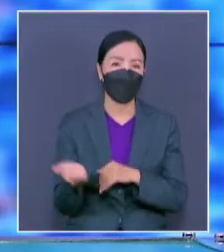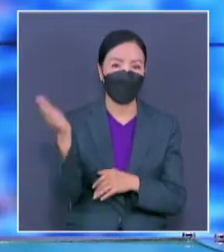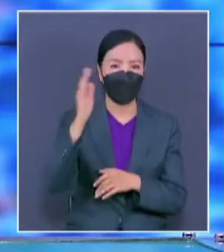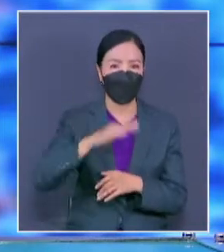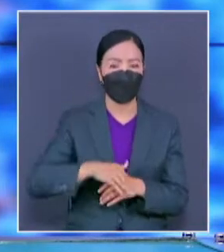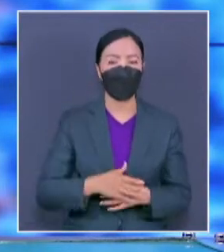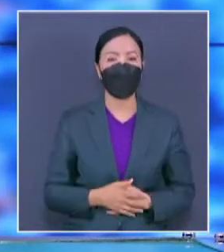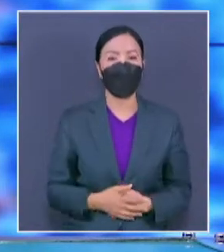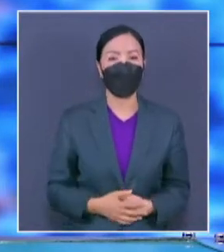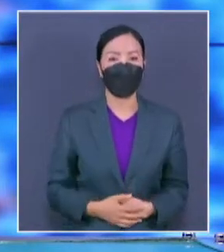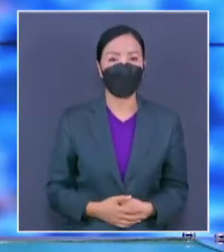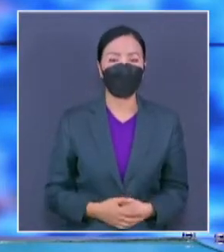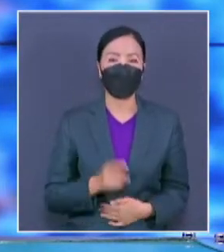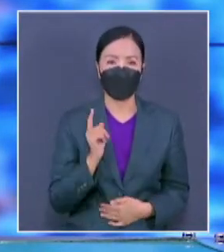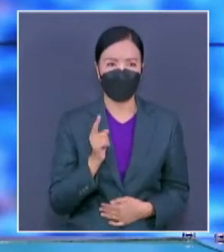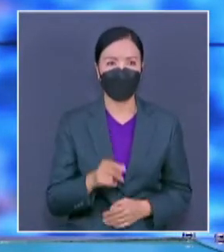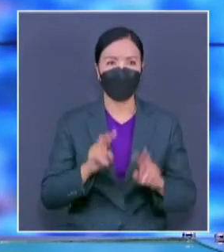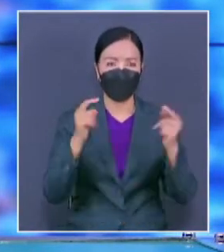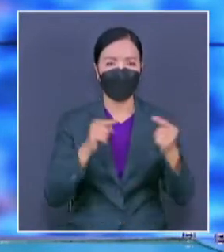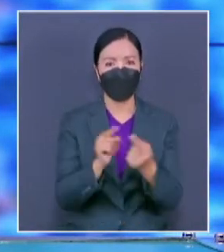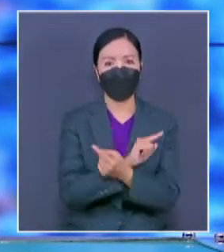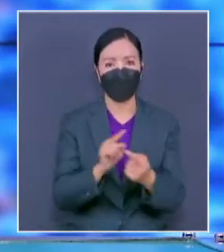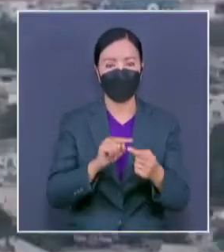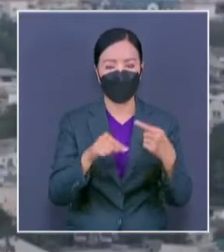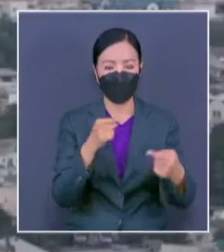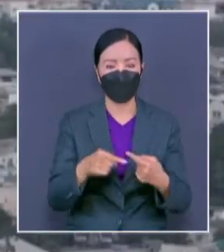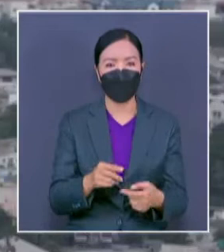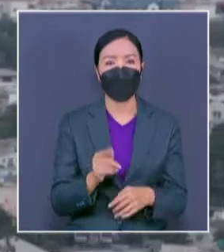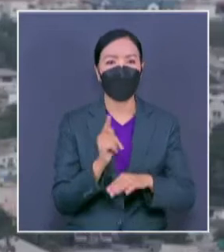เรื่องนี้กลายเป็นอีกหนึ่งดราม่าในสังคมออนไลน์ครับ